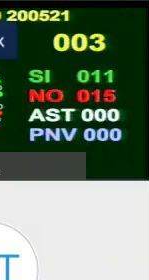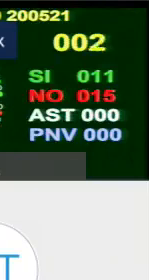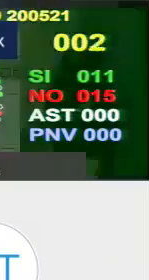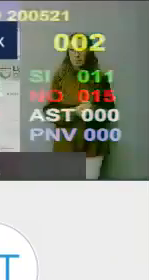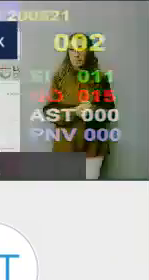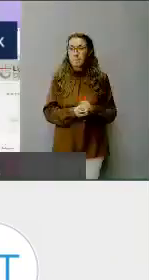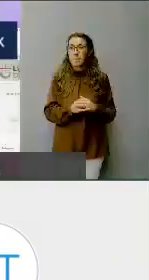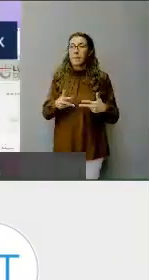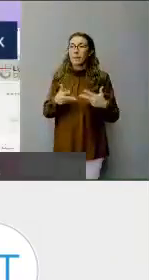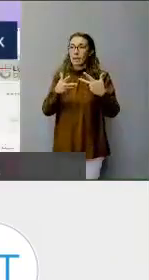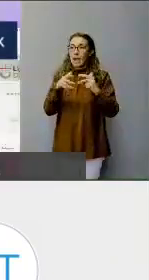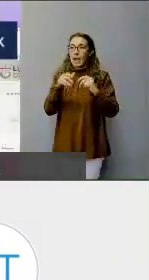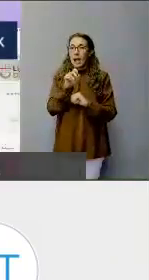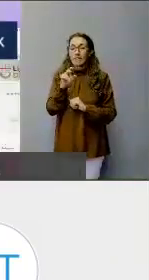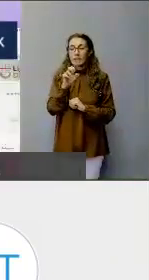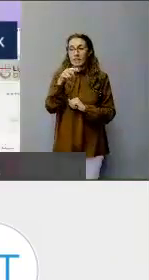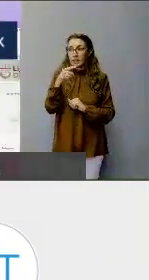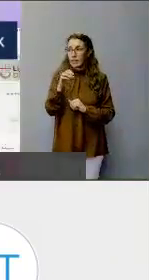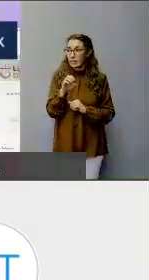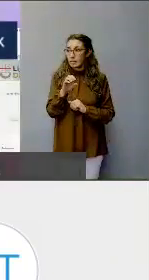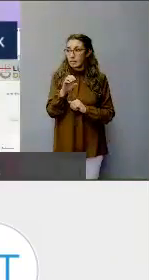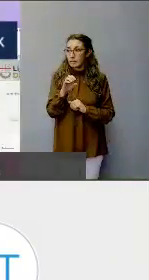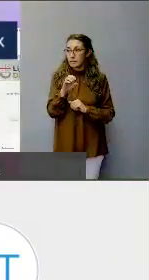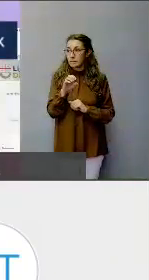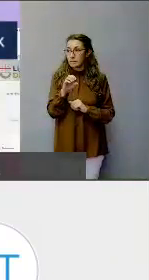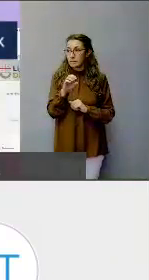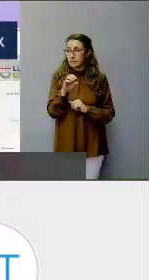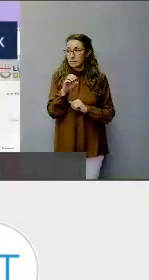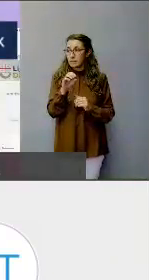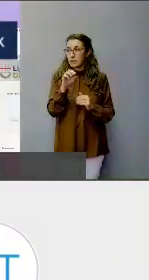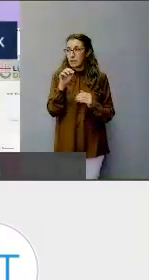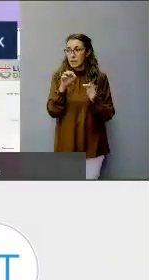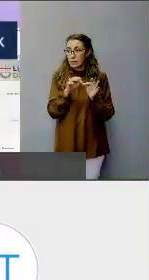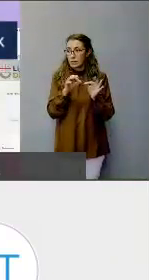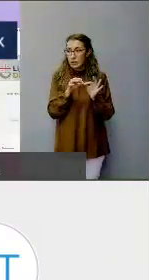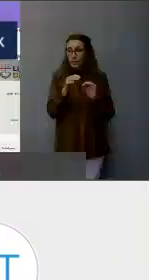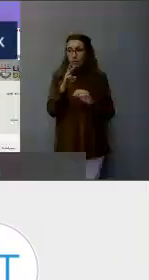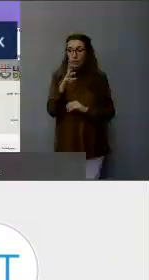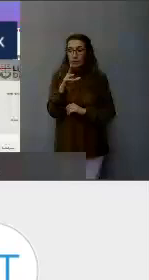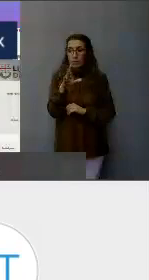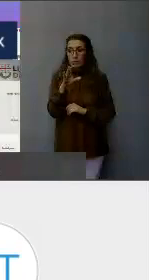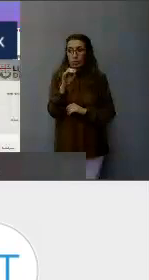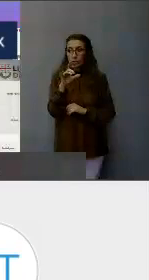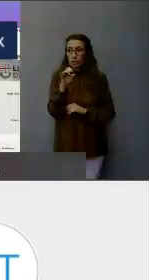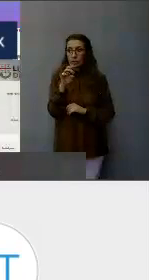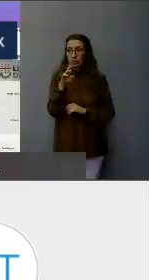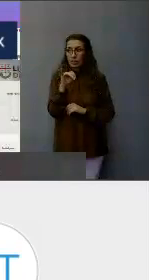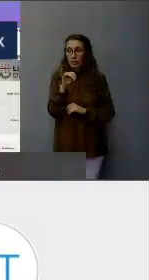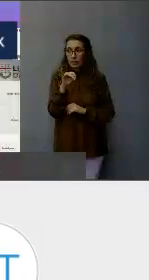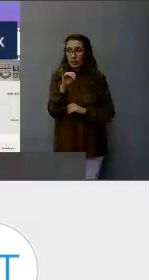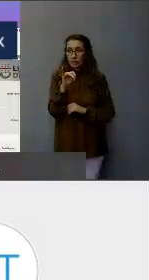da remoto consigliere avvenente sul numero delle bollette grazie consigliera bruccoleri